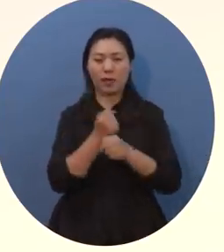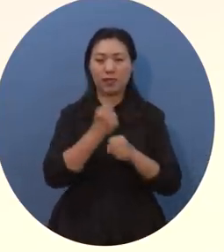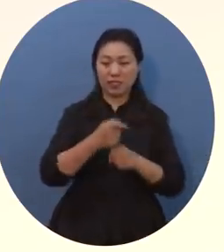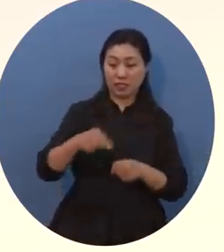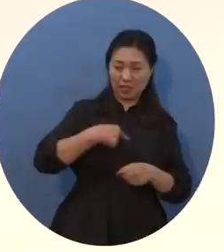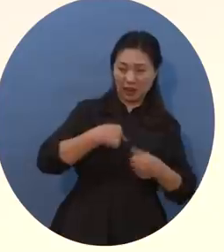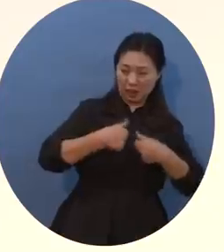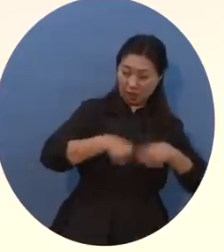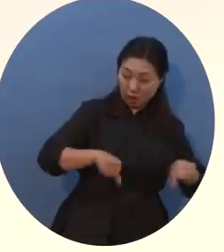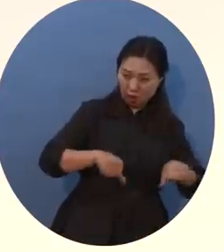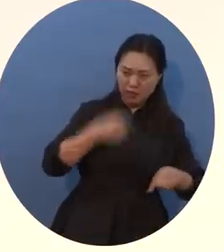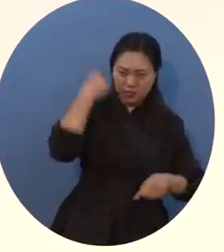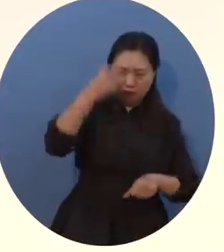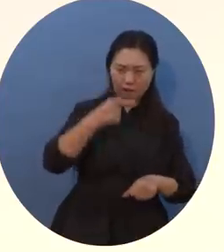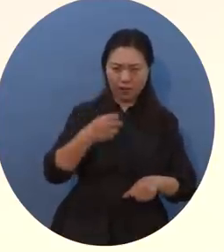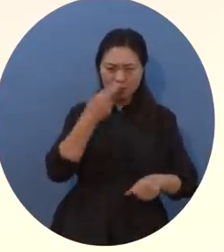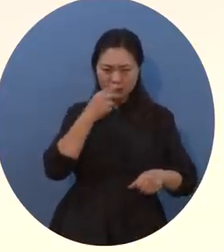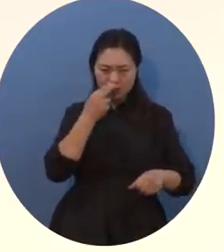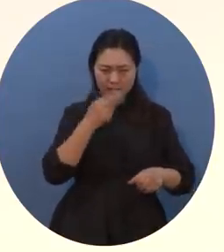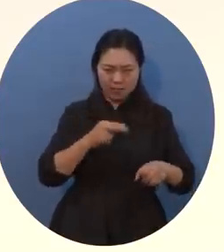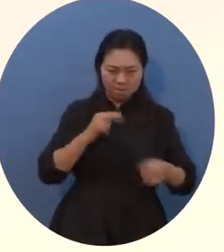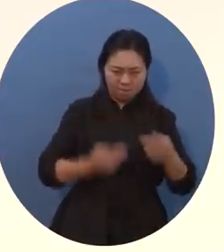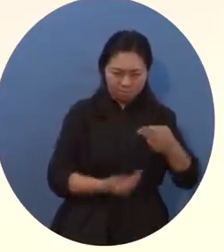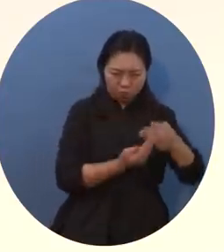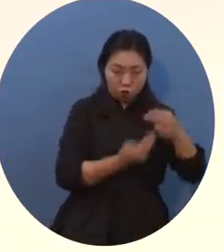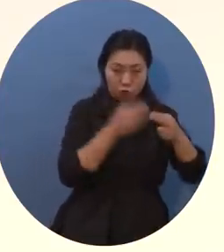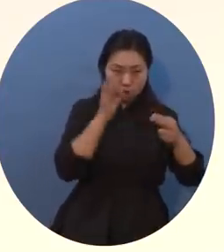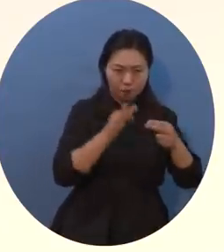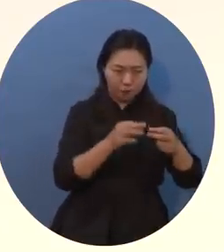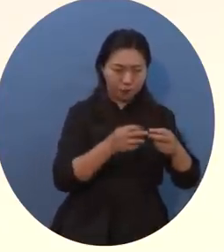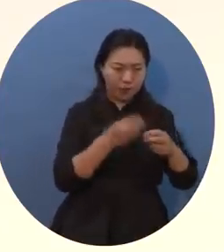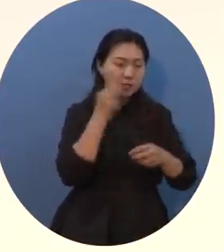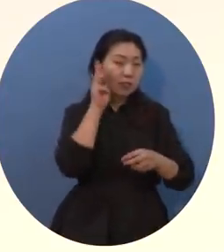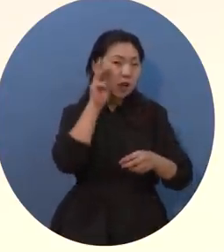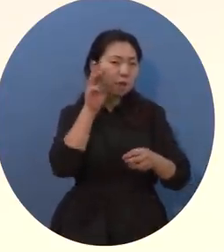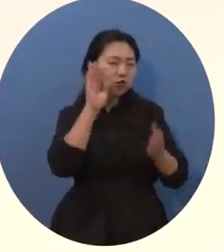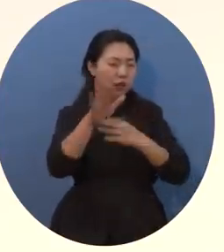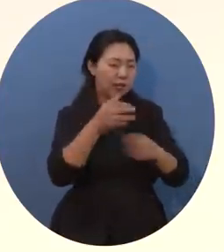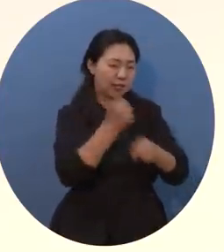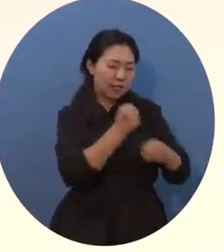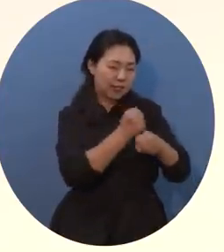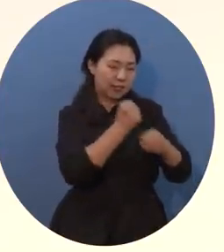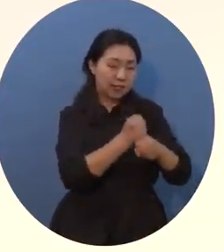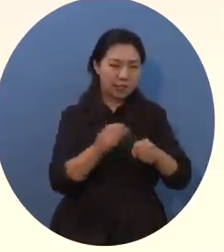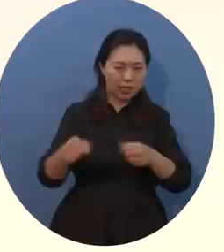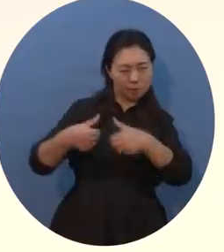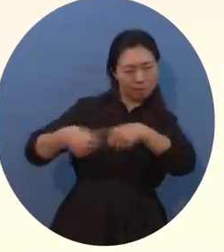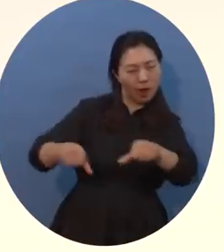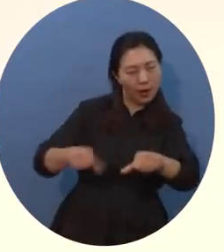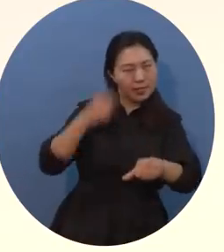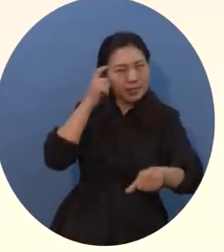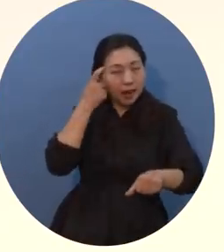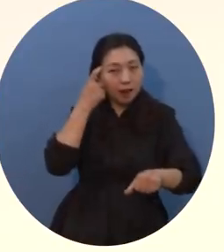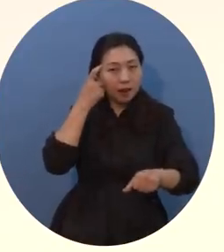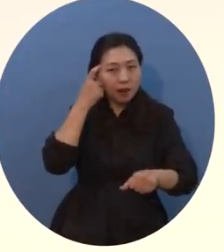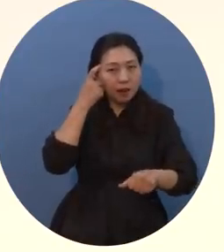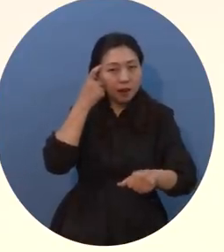내가 내 게 깨졌다. 그러면 다음에 내 새로 만들어가. 3일 후에는 상대 걸 깨먹어야지. 이래가 할